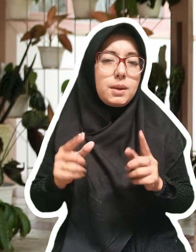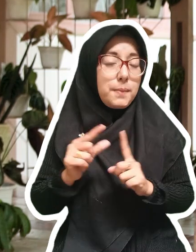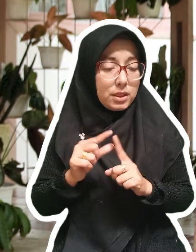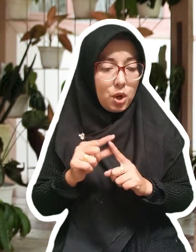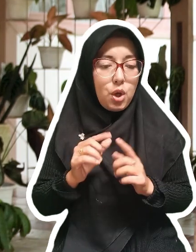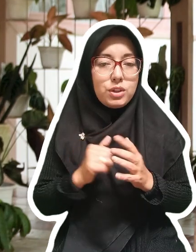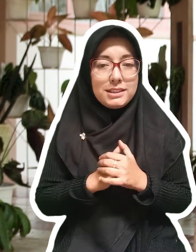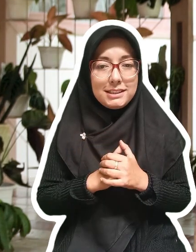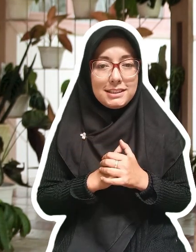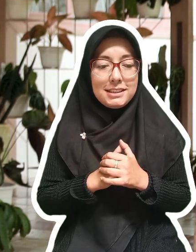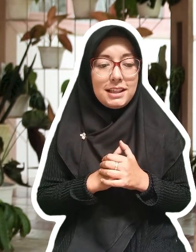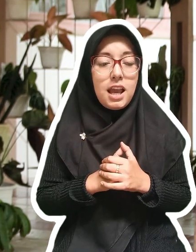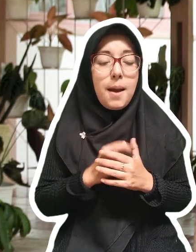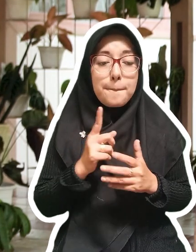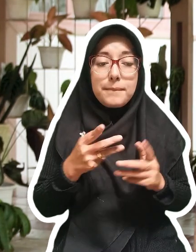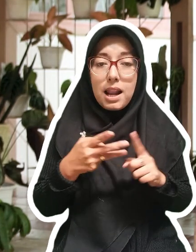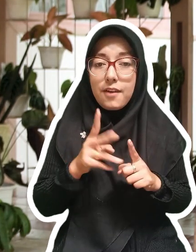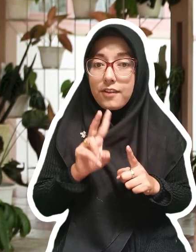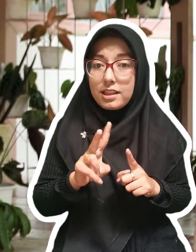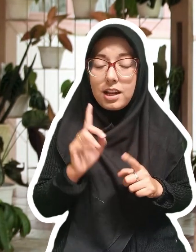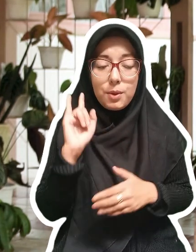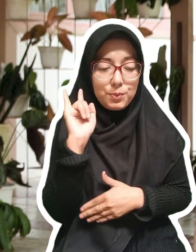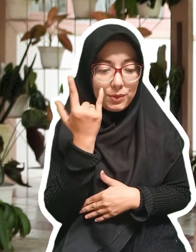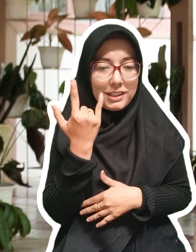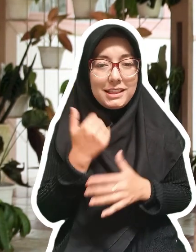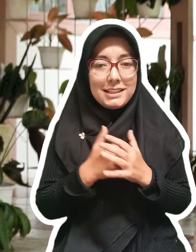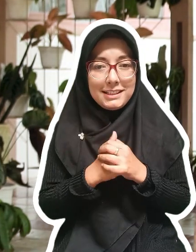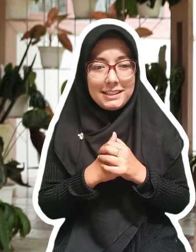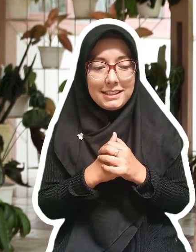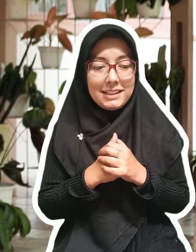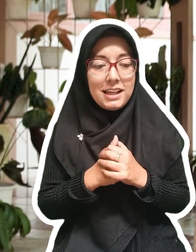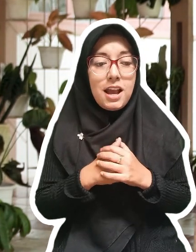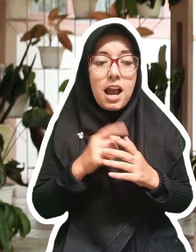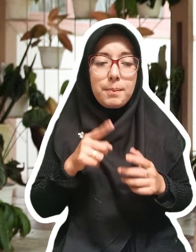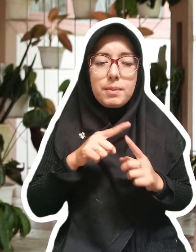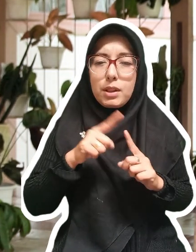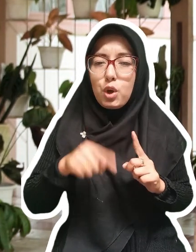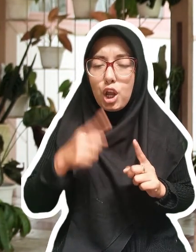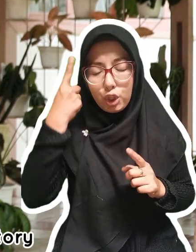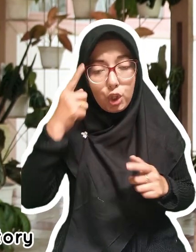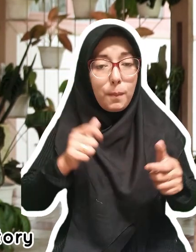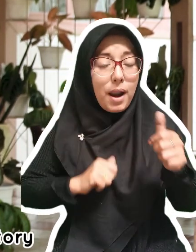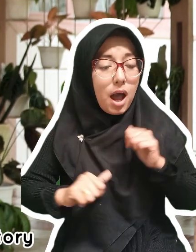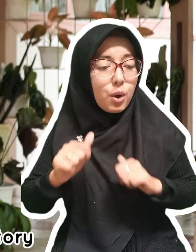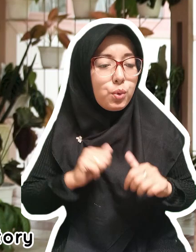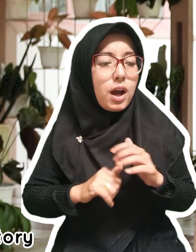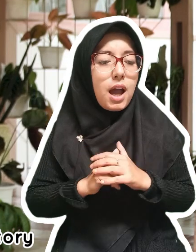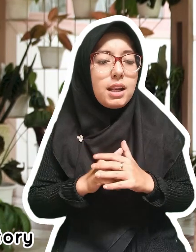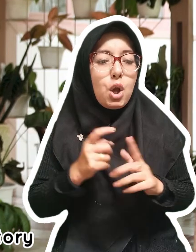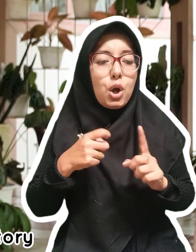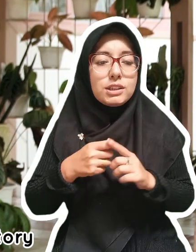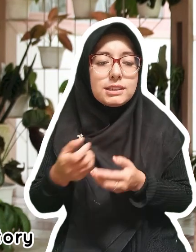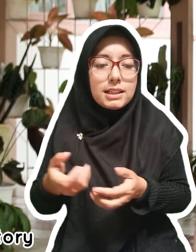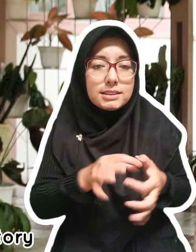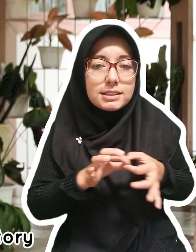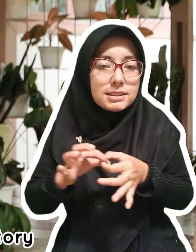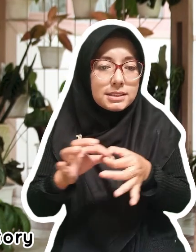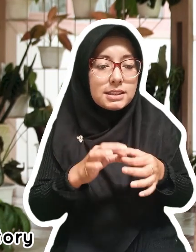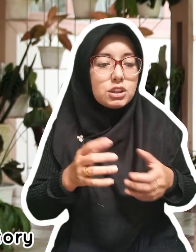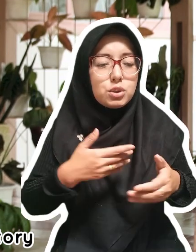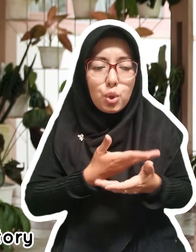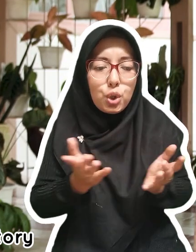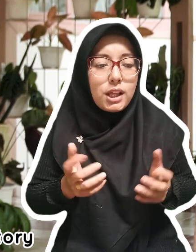Patologi di Balai Veteriner Bukit Tinggi. Kami bertugas untuk melakukan koordinasi seluruh kegiatan